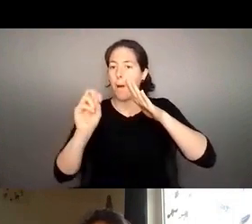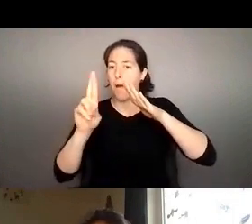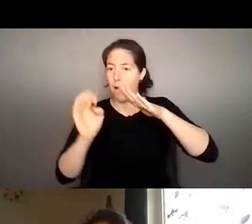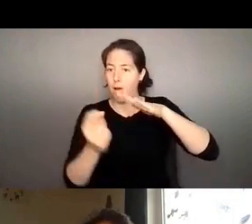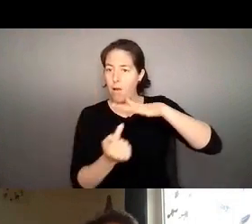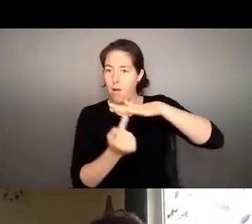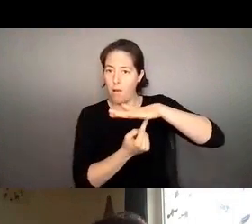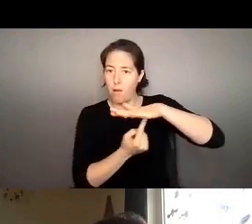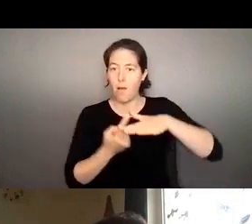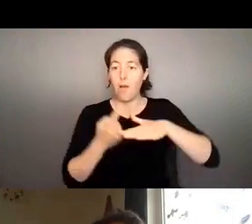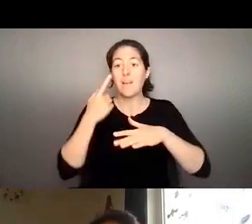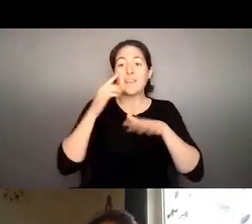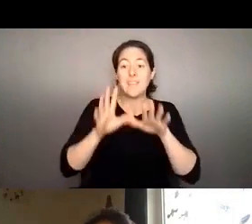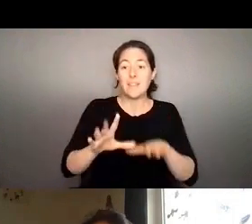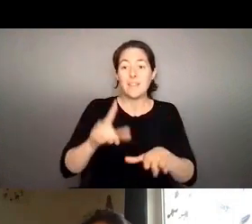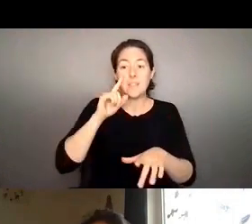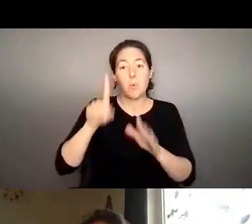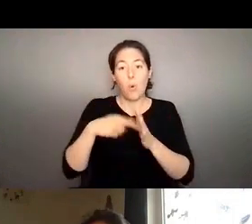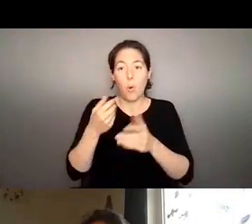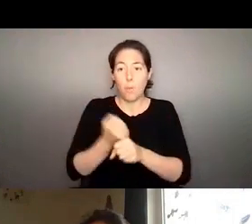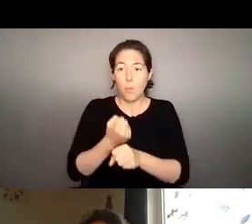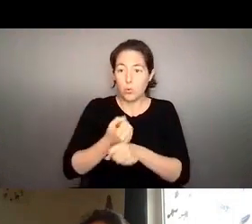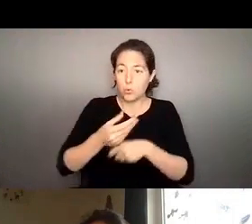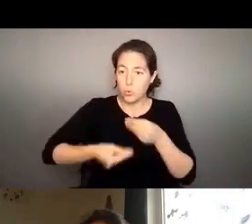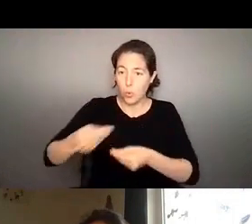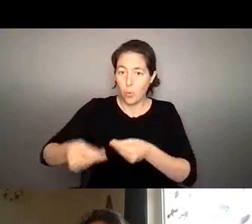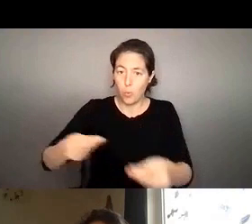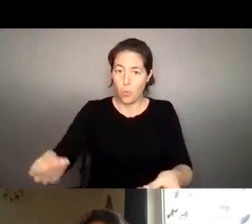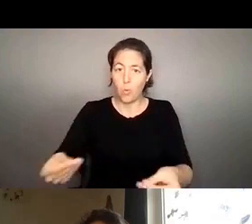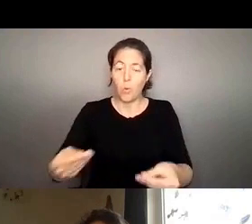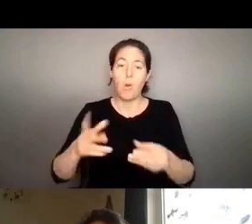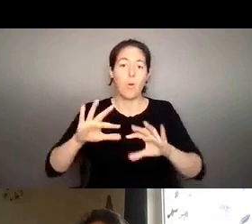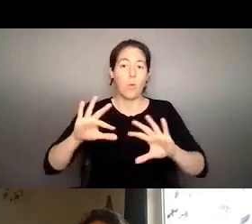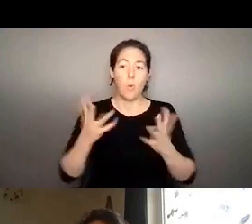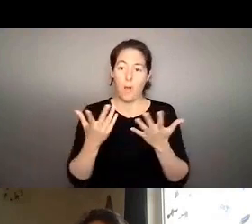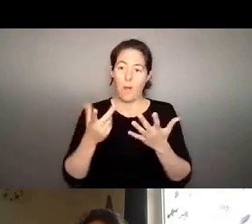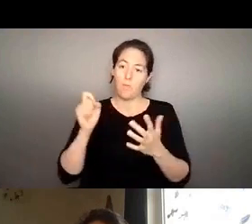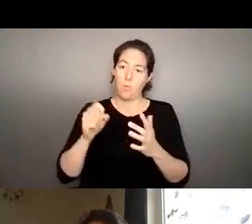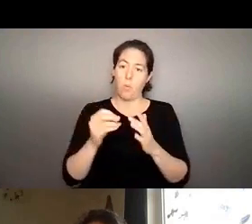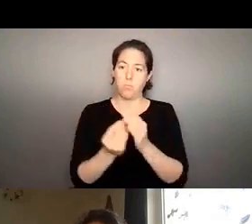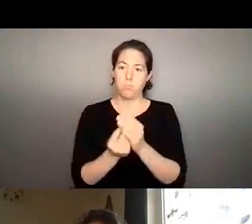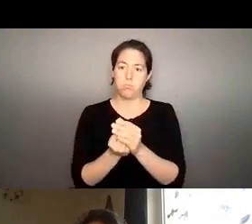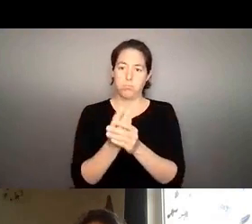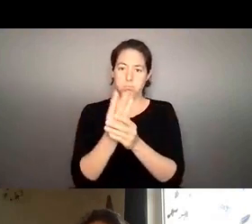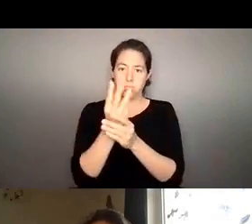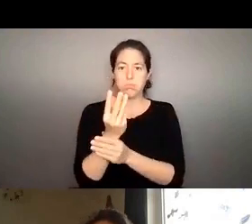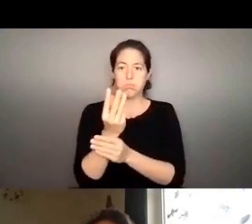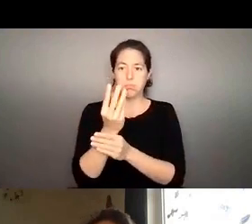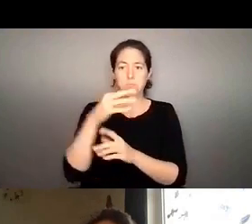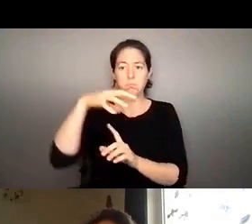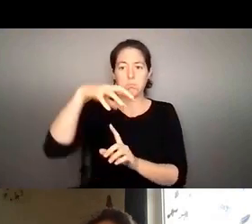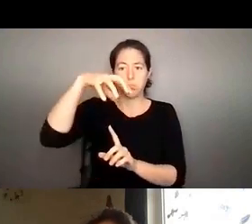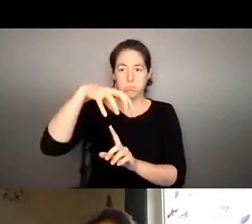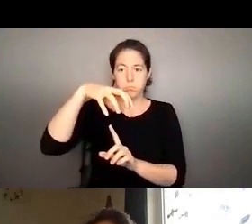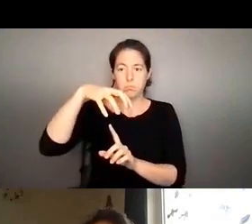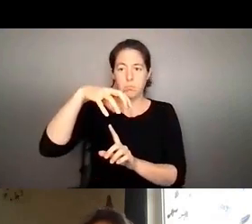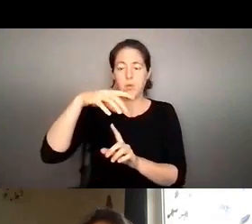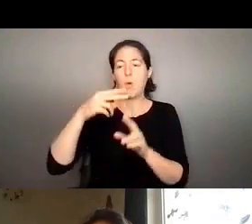stratégie de reproduction de ces organismes-là, c'est de faire croître un corps comme ça, qu'on appelle un